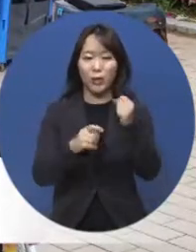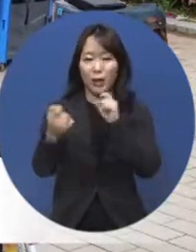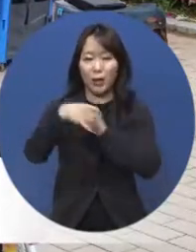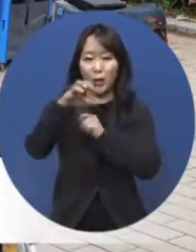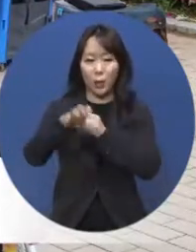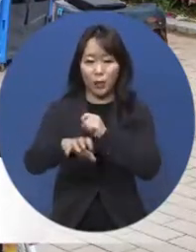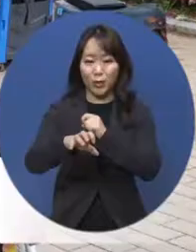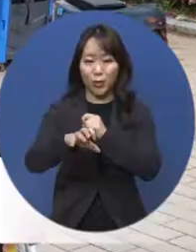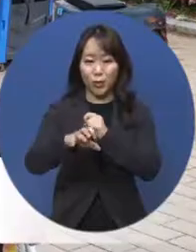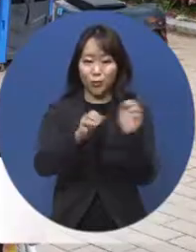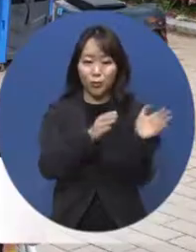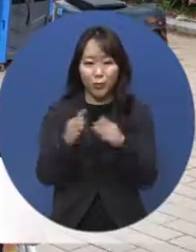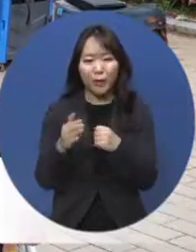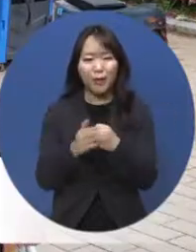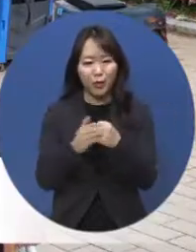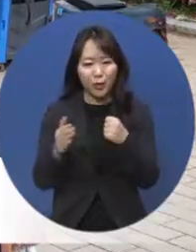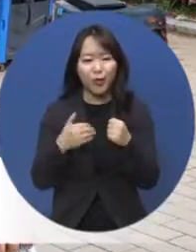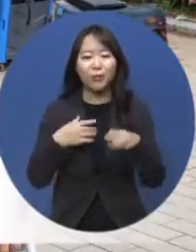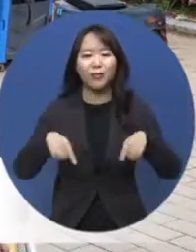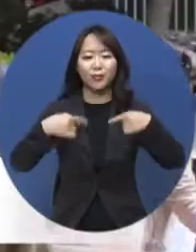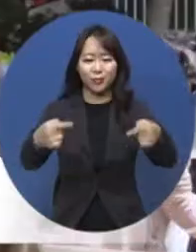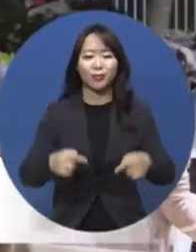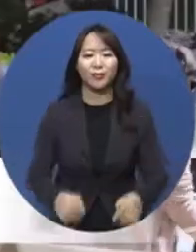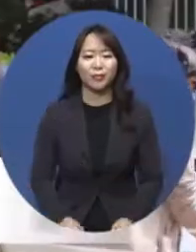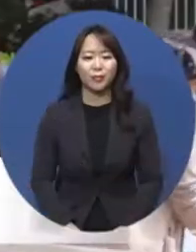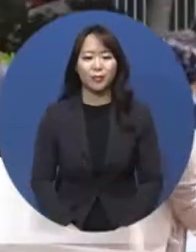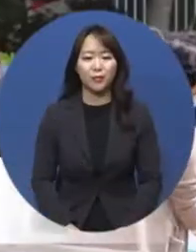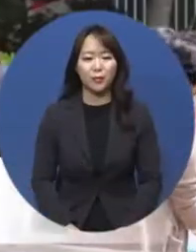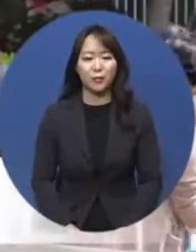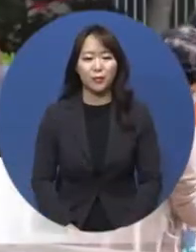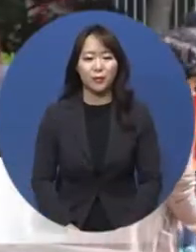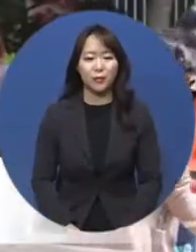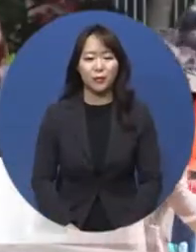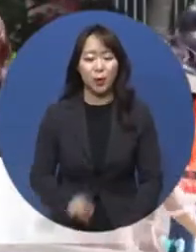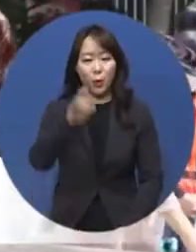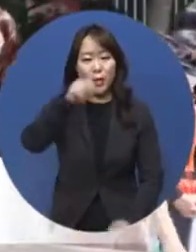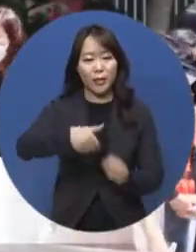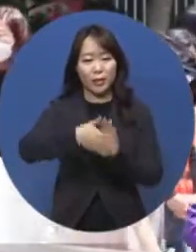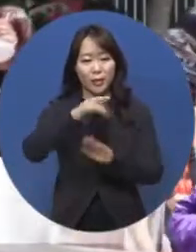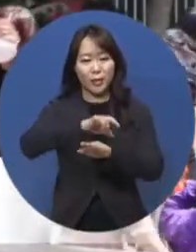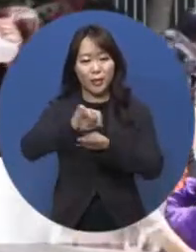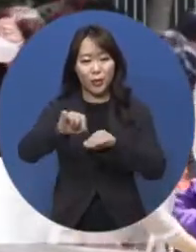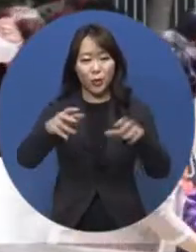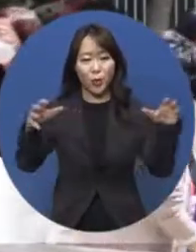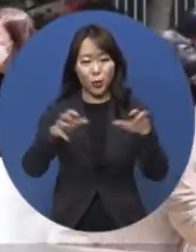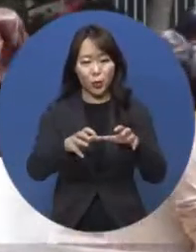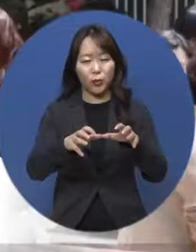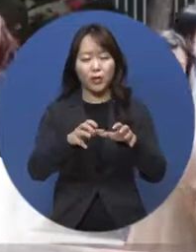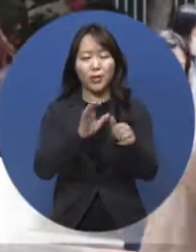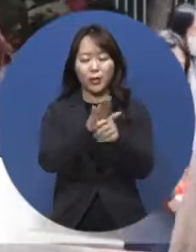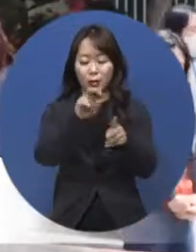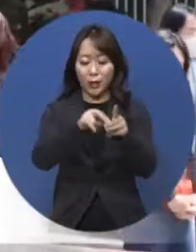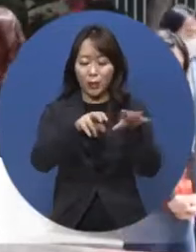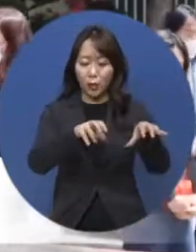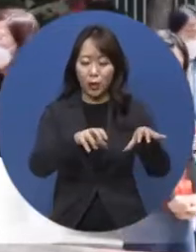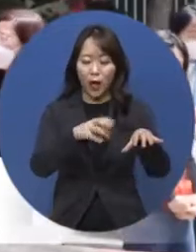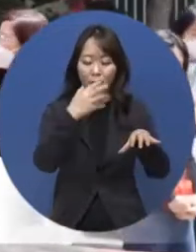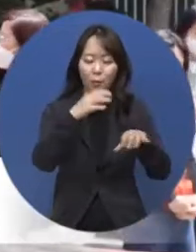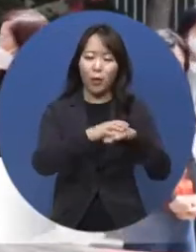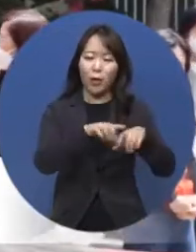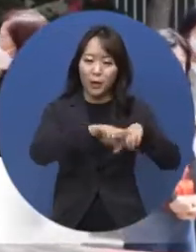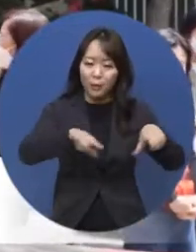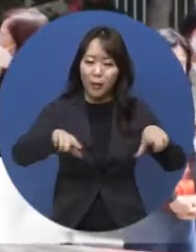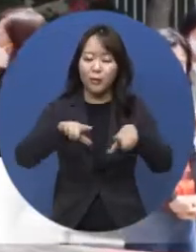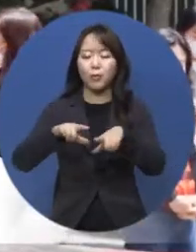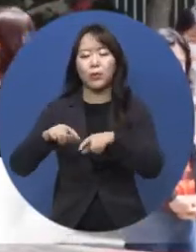데서 한다 그래가지고 저희가 참여하게 됐어요. 고양시 자치운동 지원센터에서는 장애인도 비장애인도 마을의